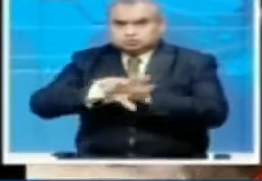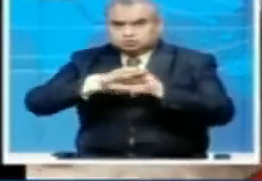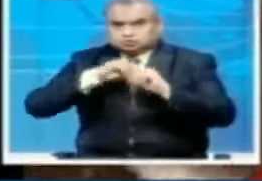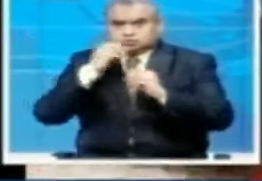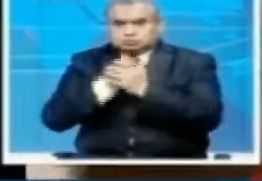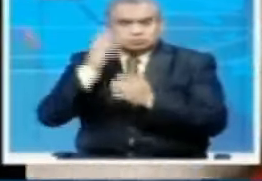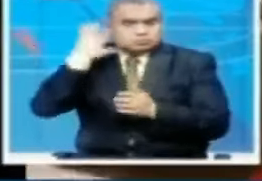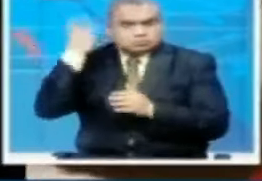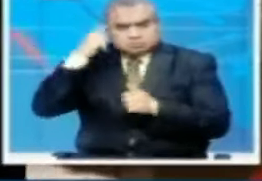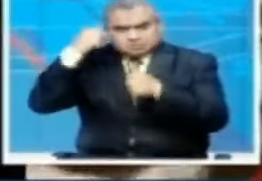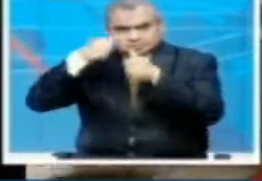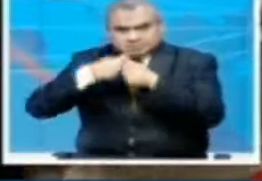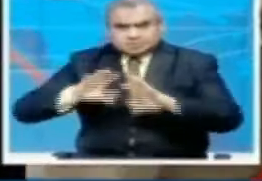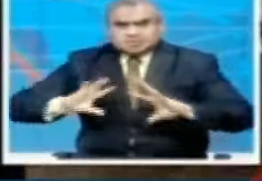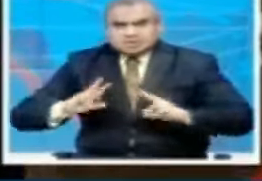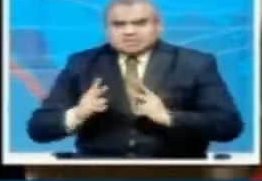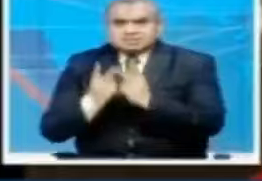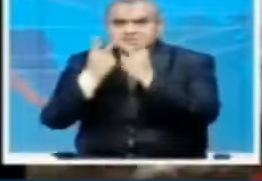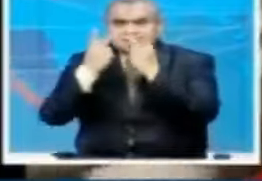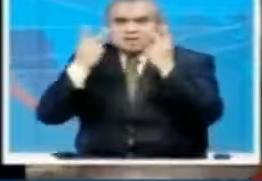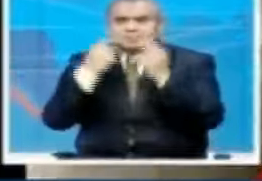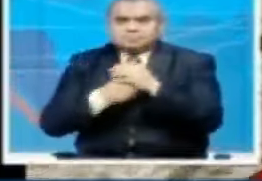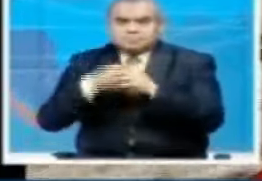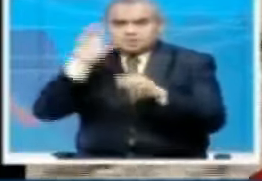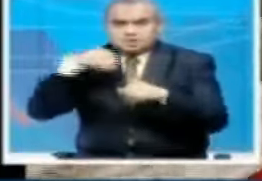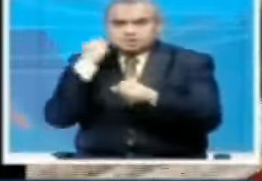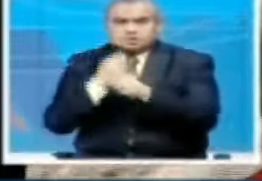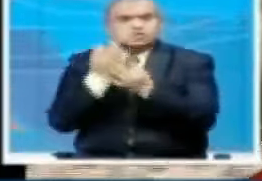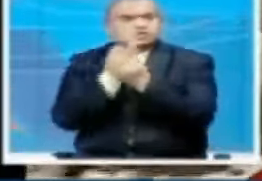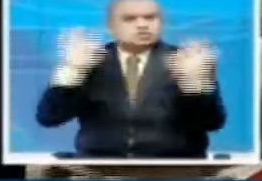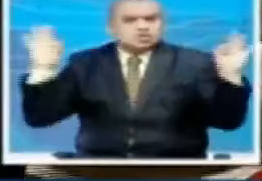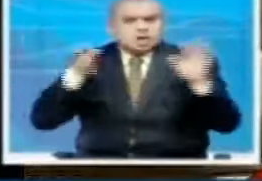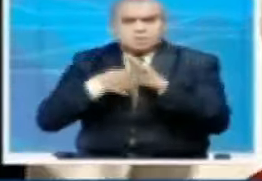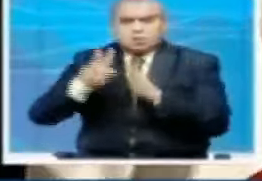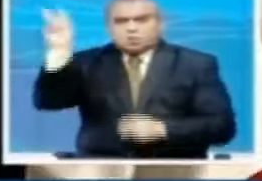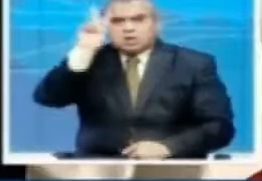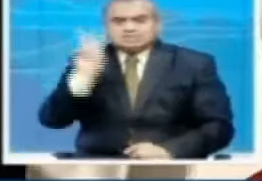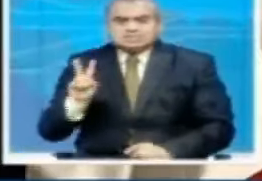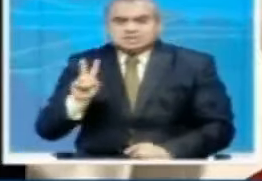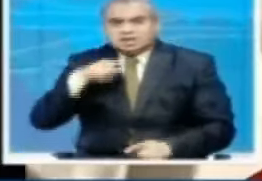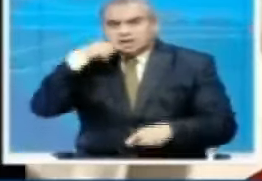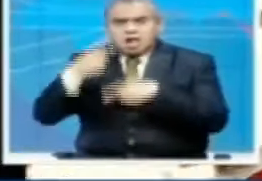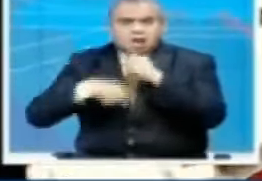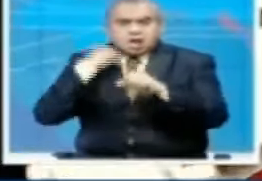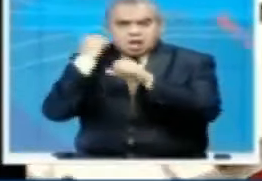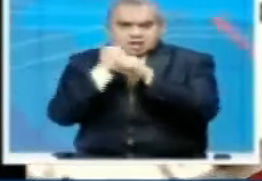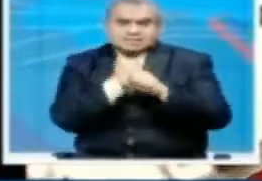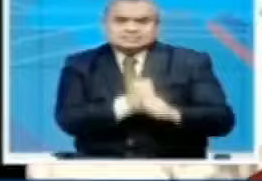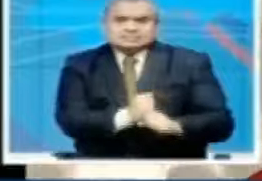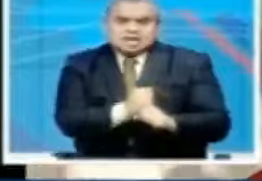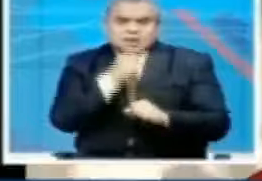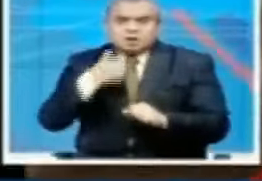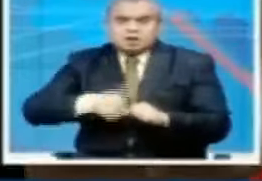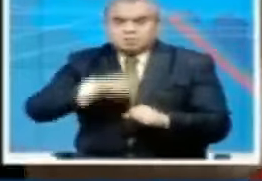التطور والتنمية الدائمة المستدامة، التنمية الشاملة لسيناء بالظبط، ودائمة ومستدامة. هي فكرة الاستدامة دائما بتبقى